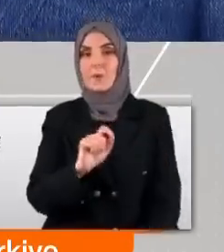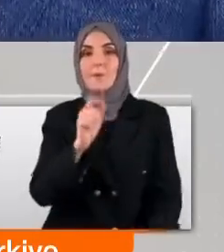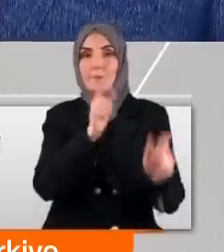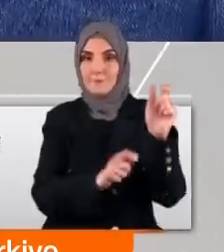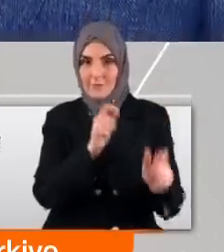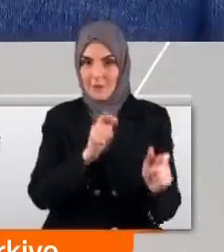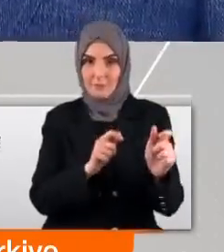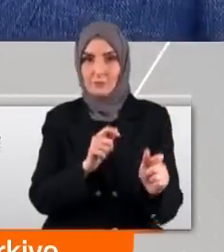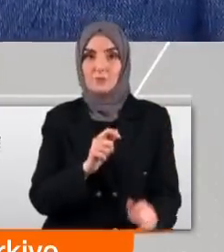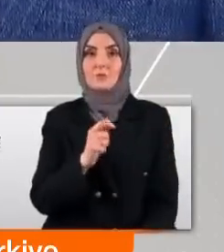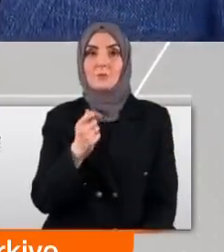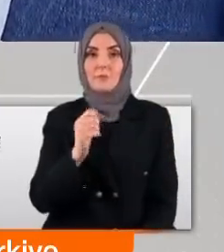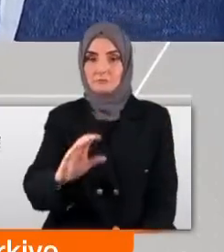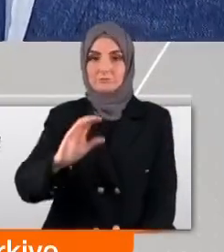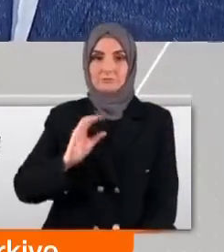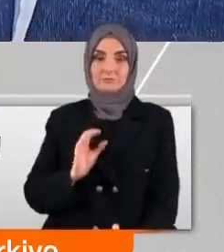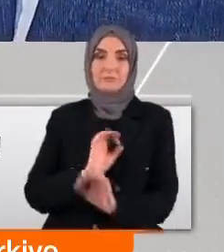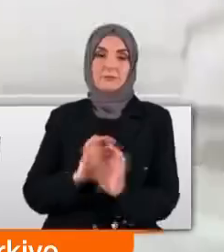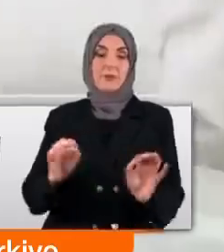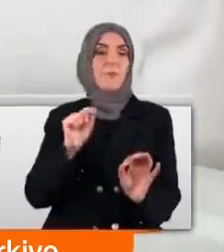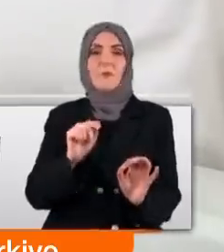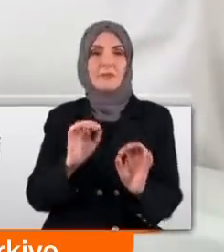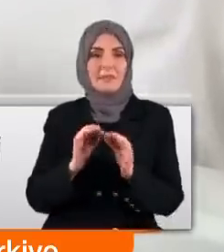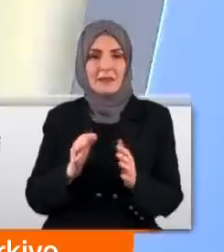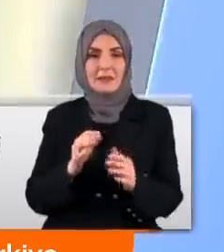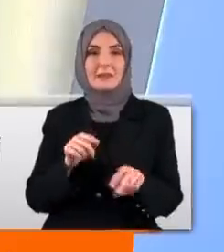ücrettir. O da nedir? Net 22 bin liradır.